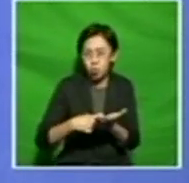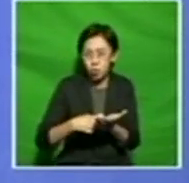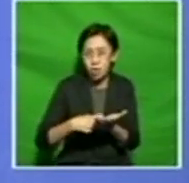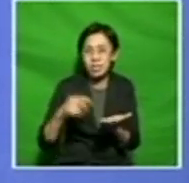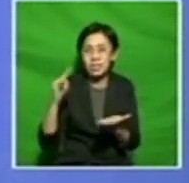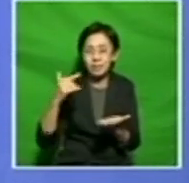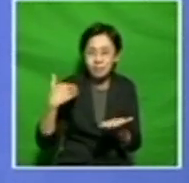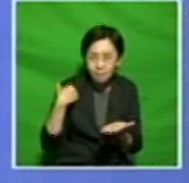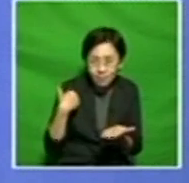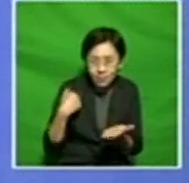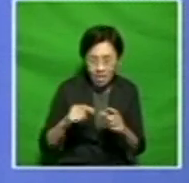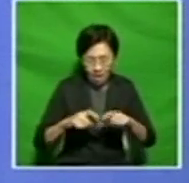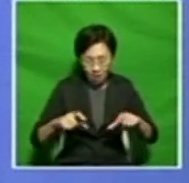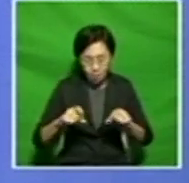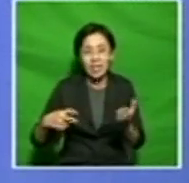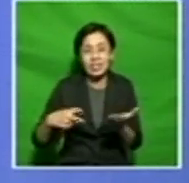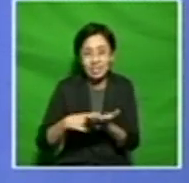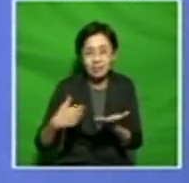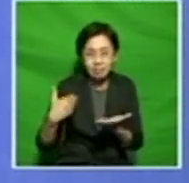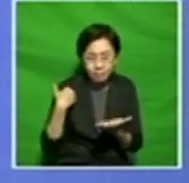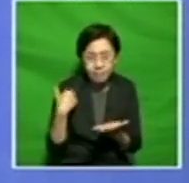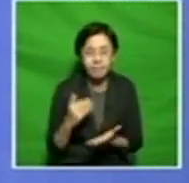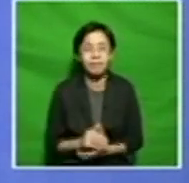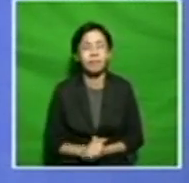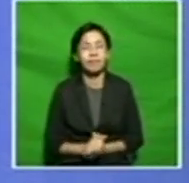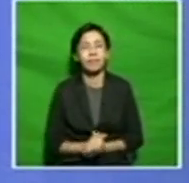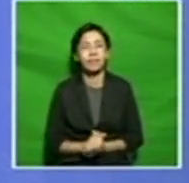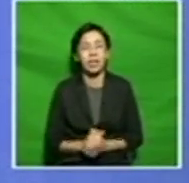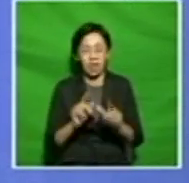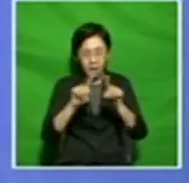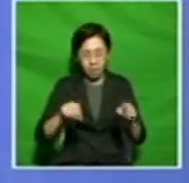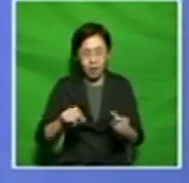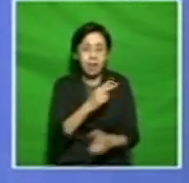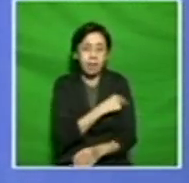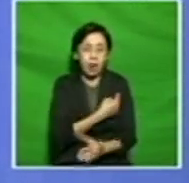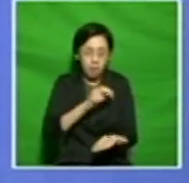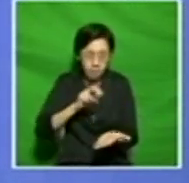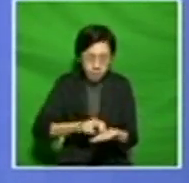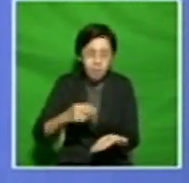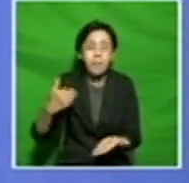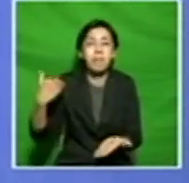บัตรโดยสารก็มีใบรับรองแพทย์ก็มี